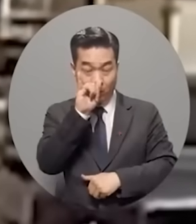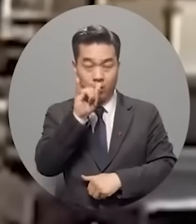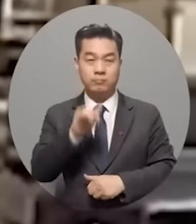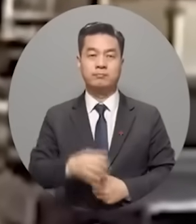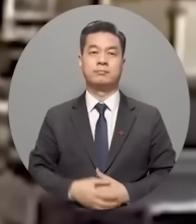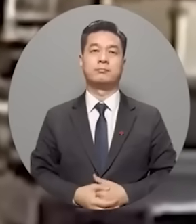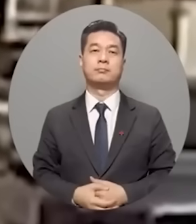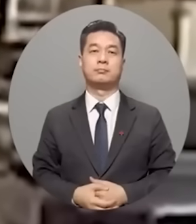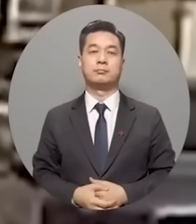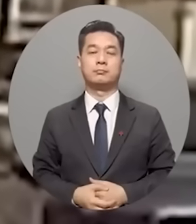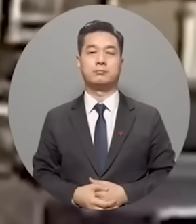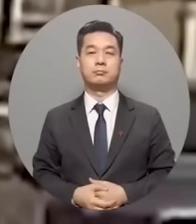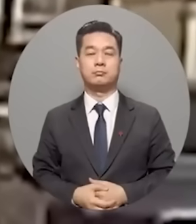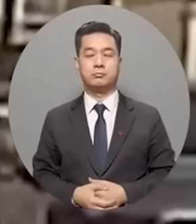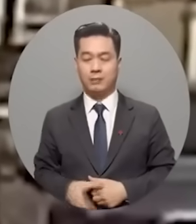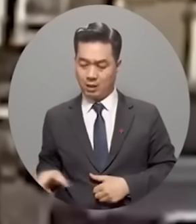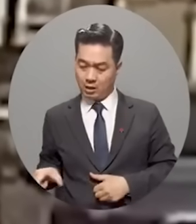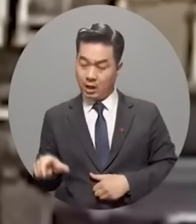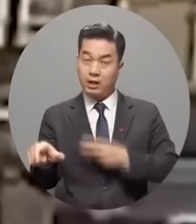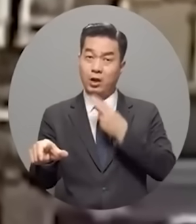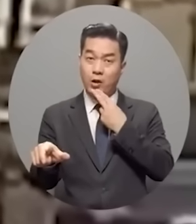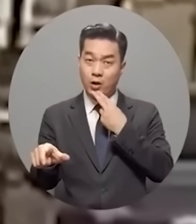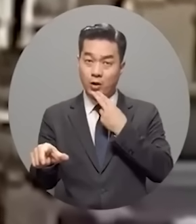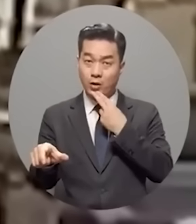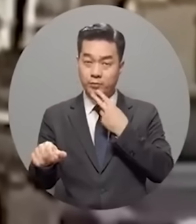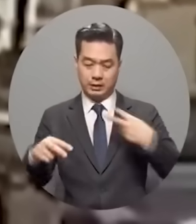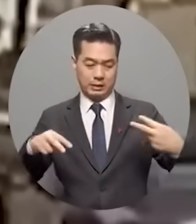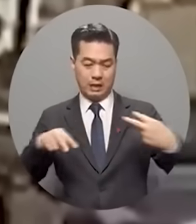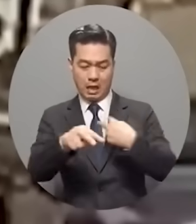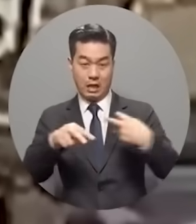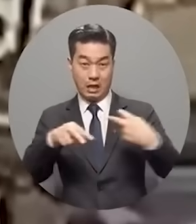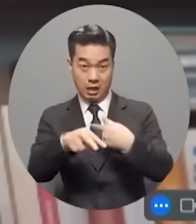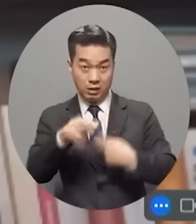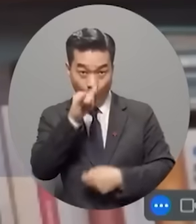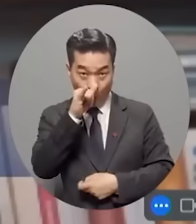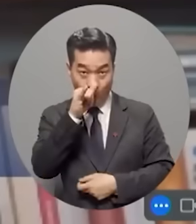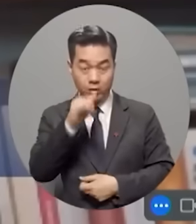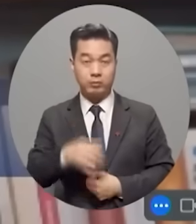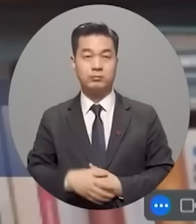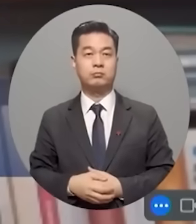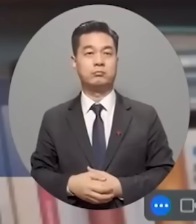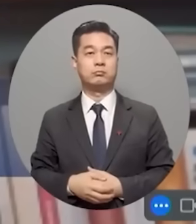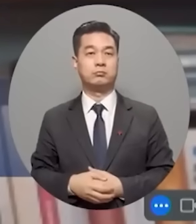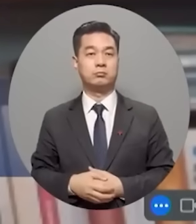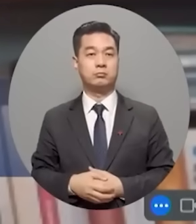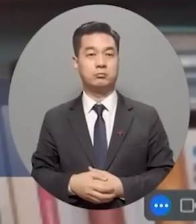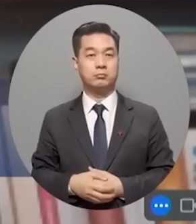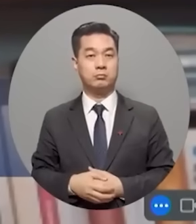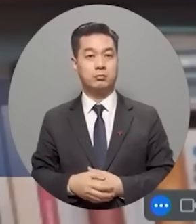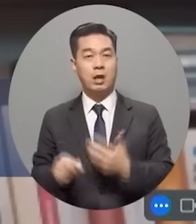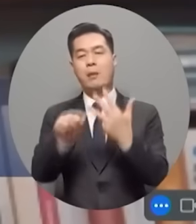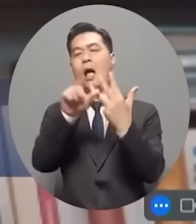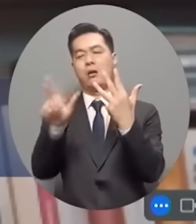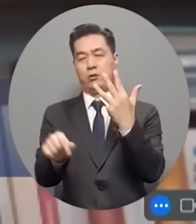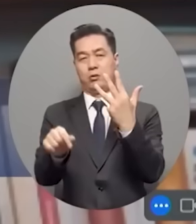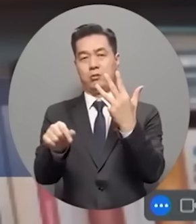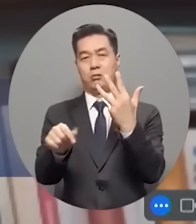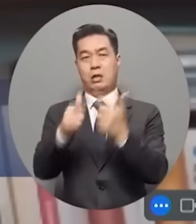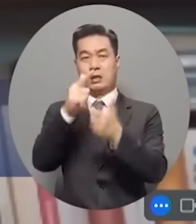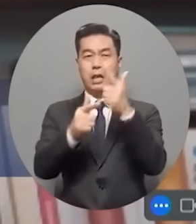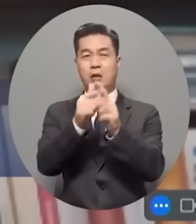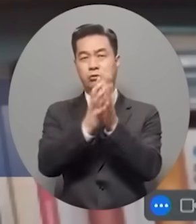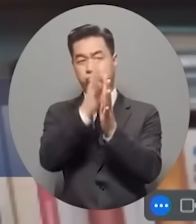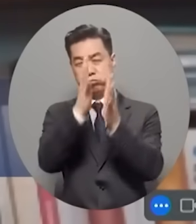찍혔습니다. 갓길이 없는 왕복 4차선 도로였습니다. 8월이고 수풀이 우거져가지고 나무들이